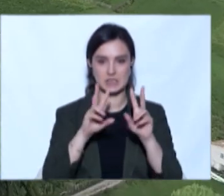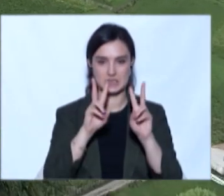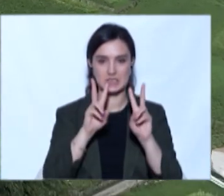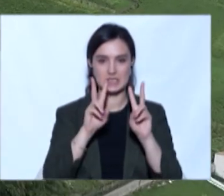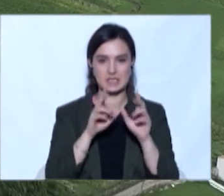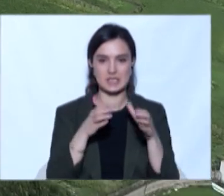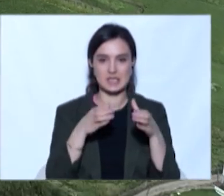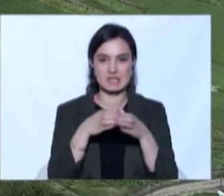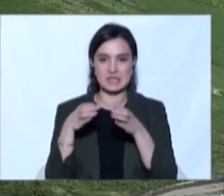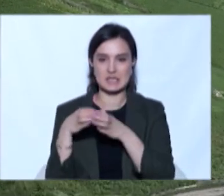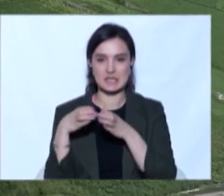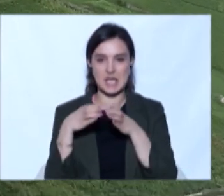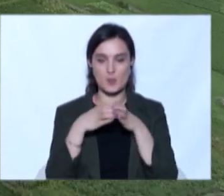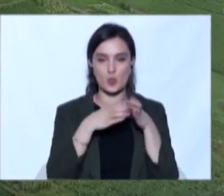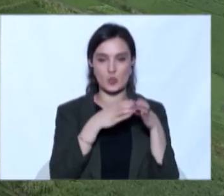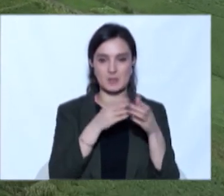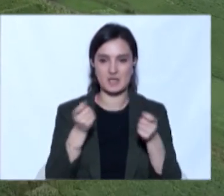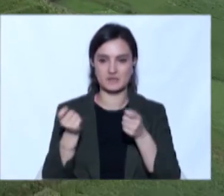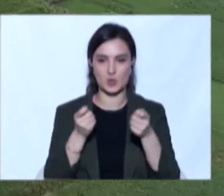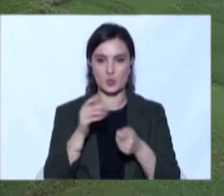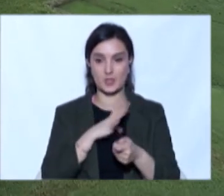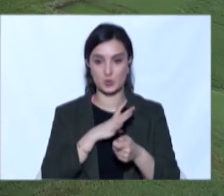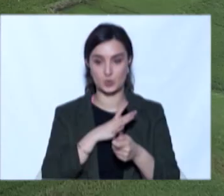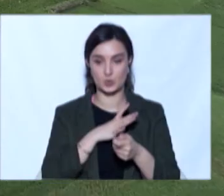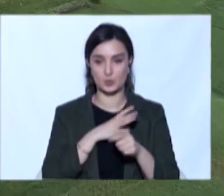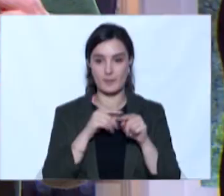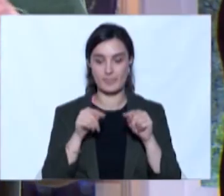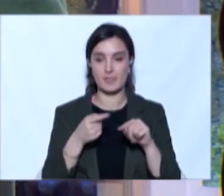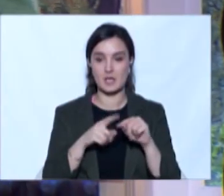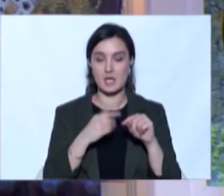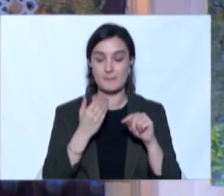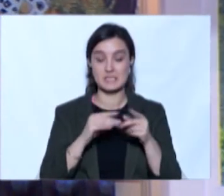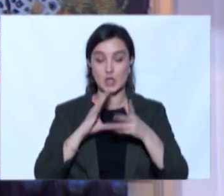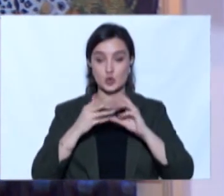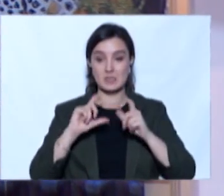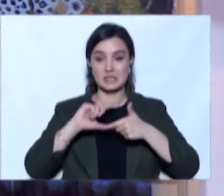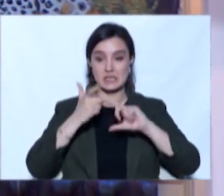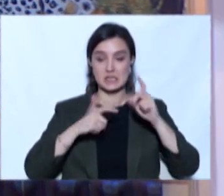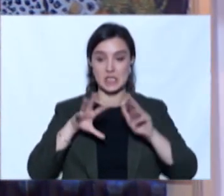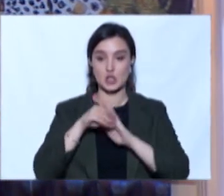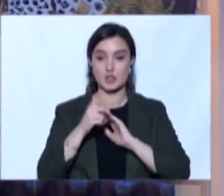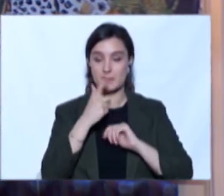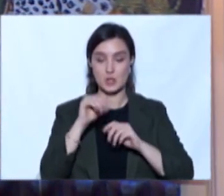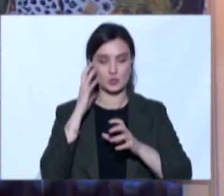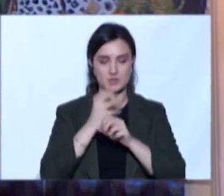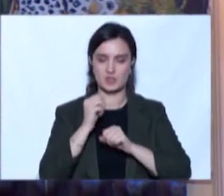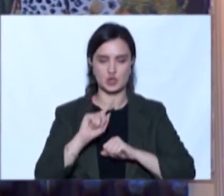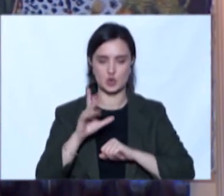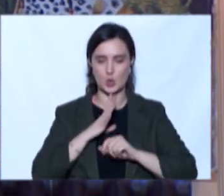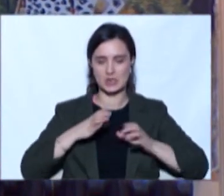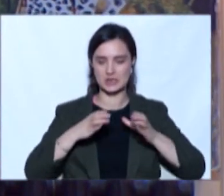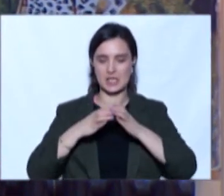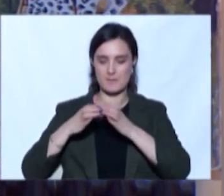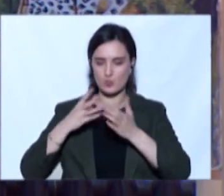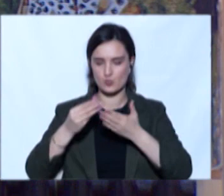თემური მმართველობა იყო ხოლმე, და რომლის საერთოდ მთაში, არა მხოლოდ სვანეთში იყო ესეთი თემების კულტურა